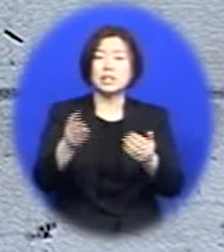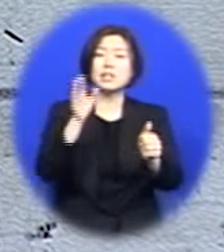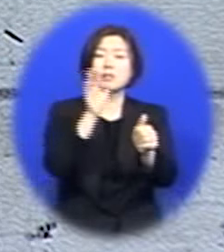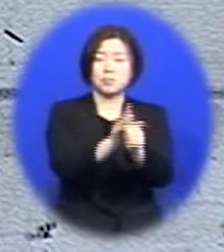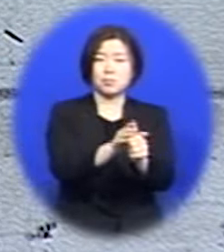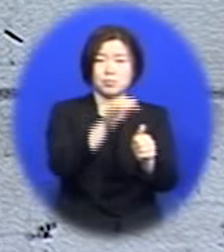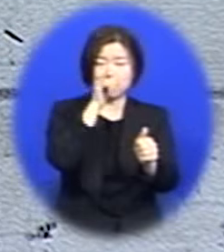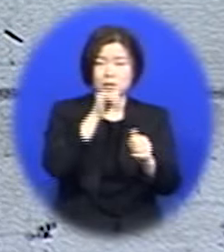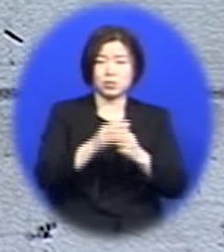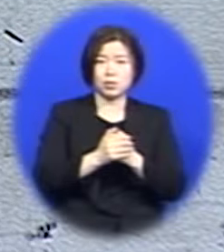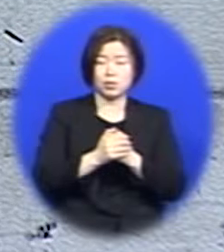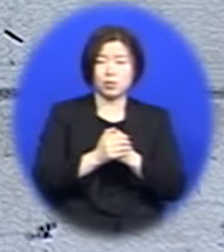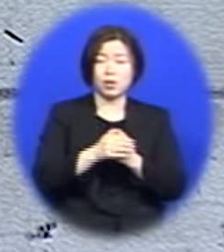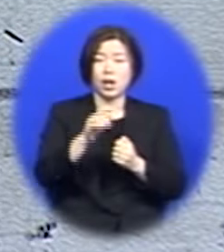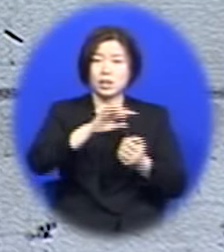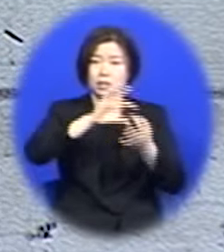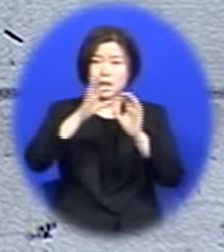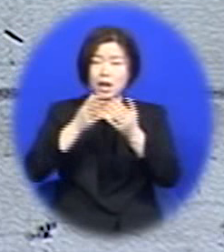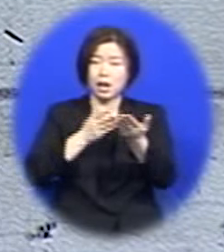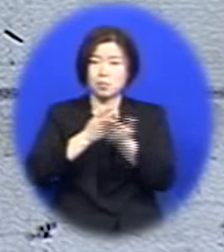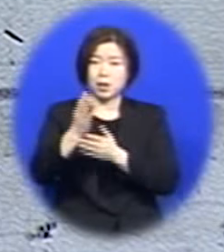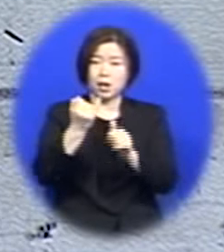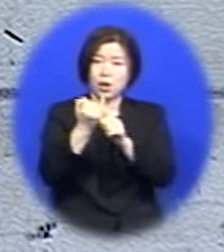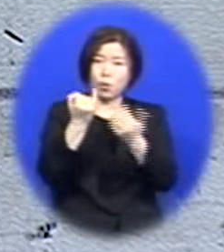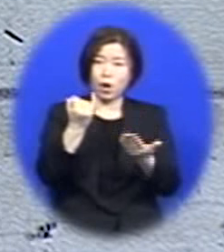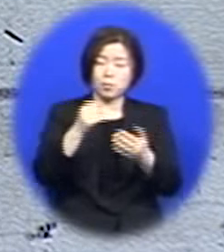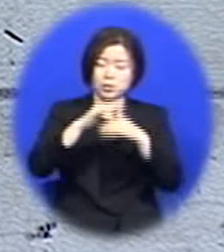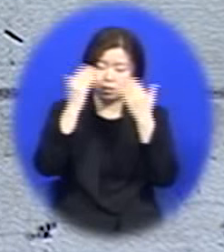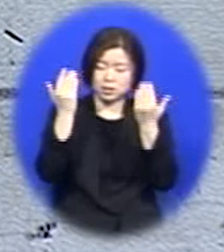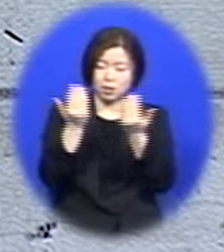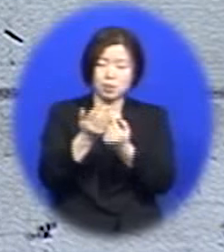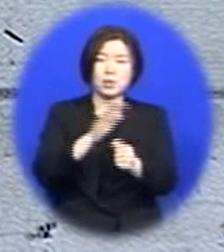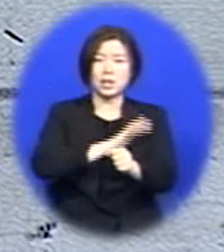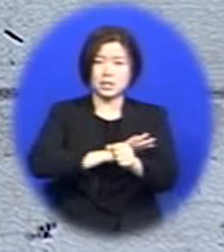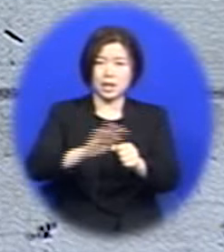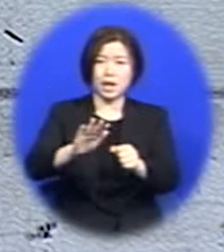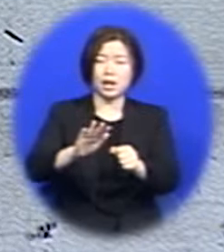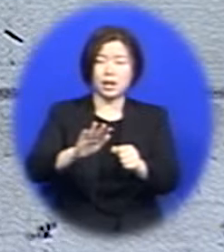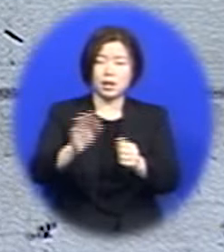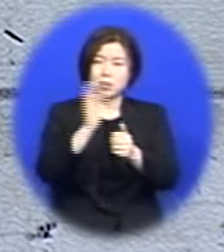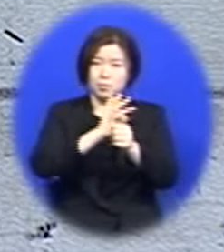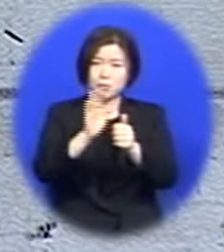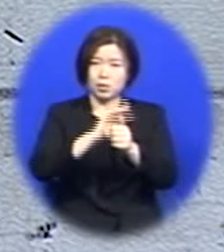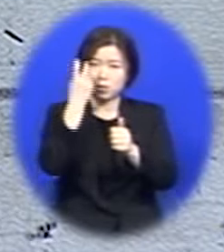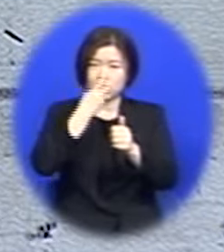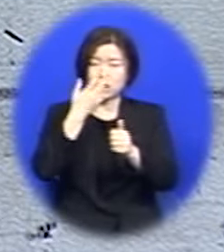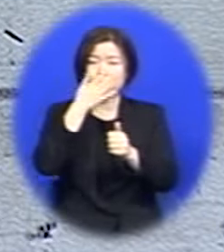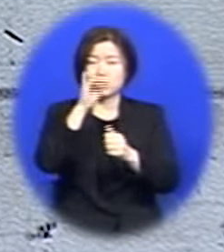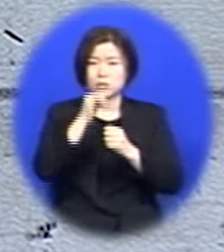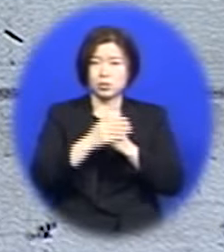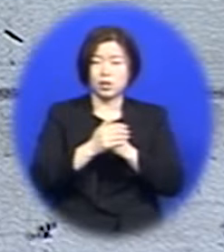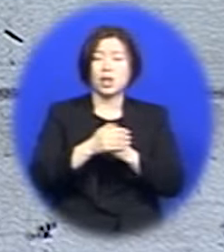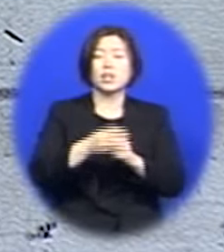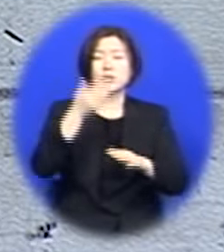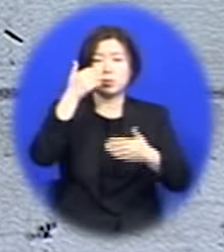헬라파 과부들을 얼마나 잘 살피겠습니까? 그리고 사도들은 기도와 말씀 전하는 일에